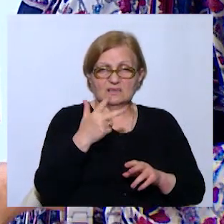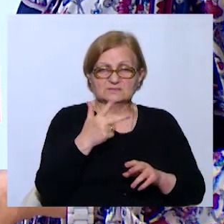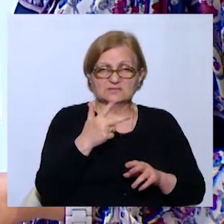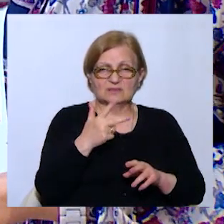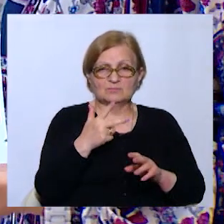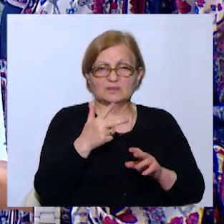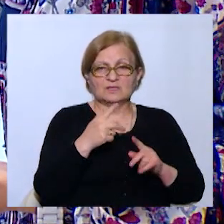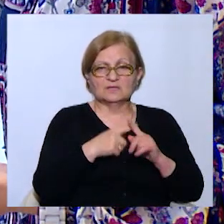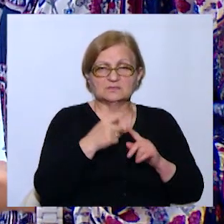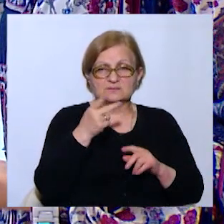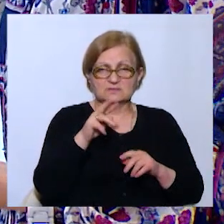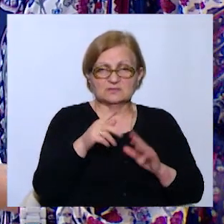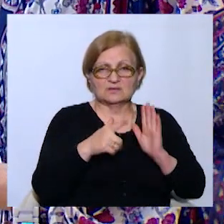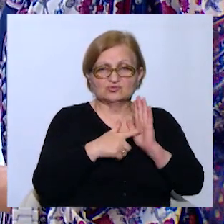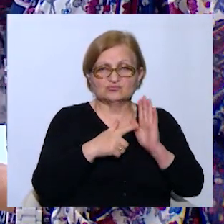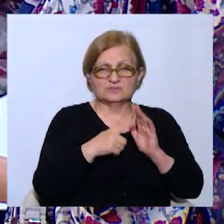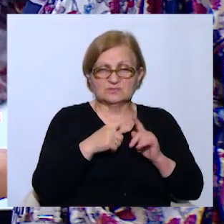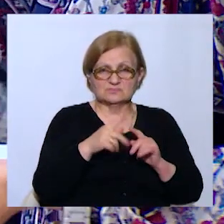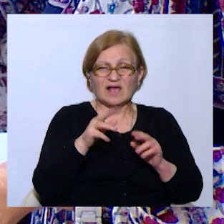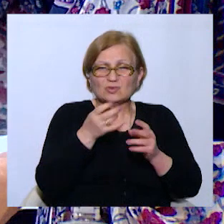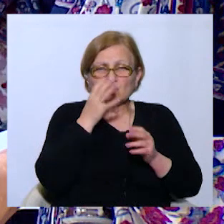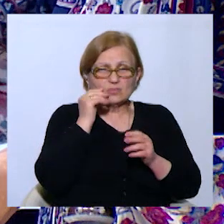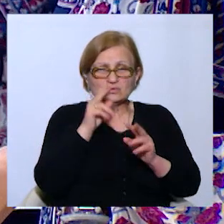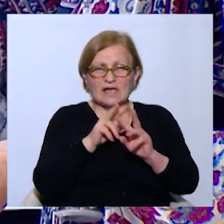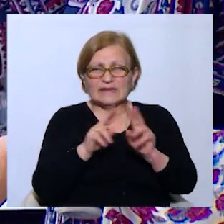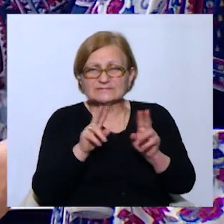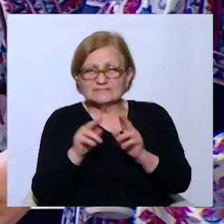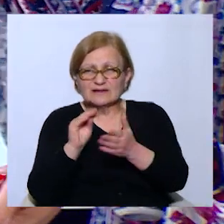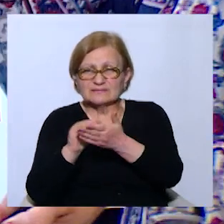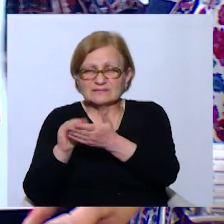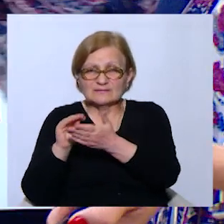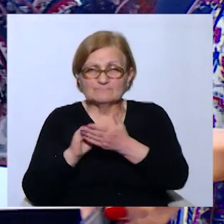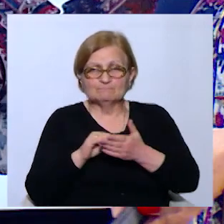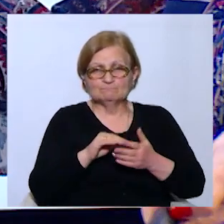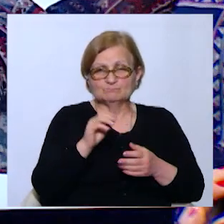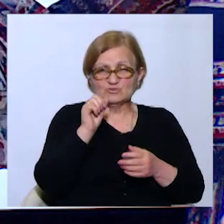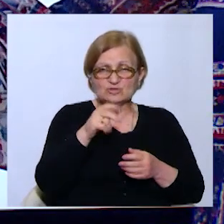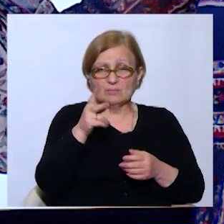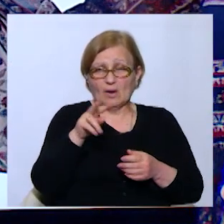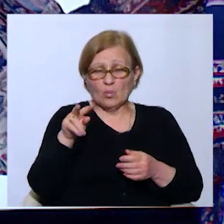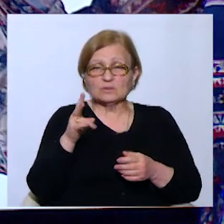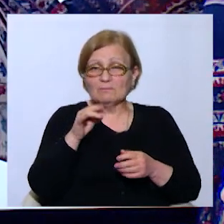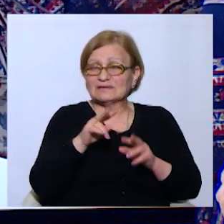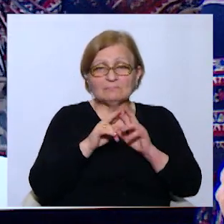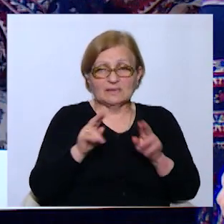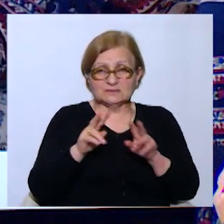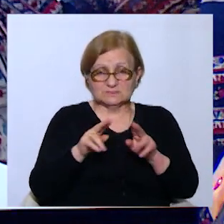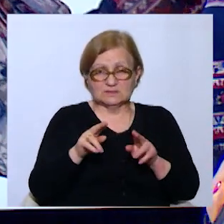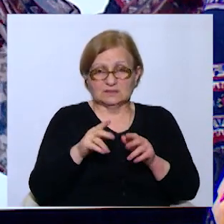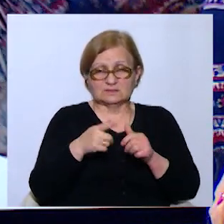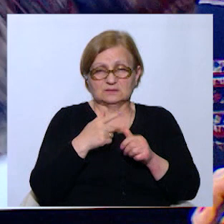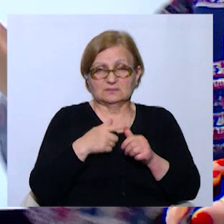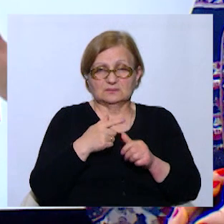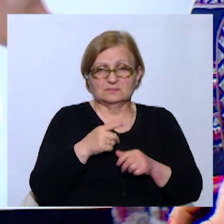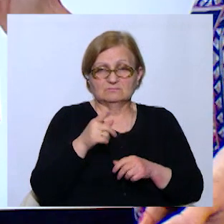3x კვადრატი, 7x კვადრატი, ხო? მსგავსი, აი ერთნაირი ცვლადები აქვს. შეიძლება ორ-ორი ცვლადის ქონდეთ x + y, ხო?